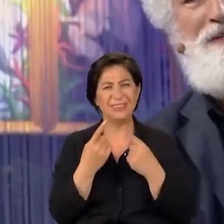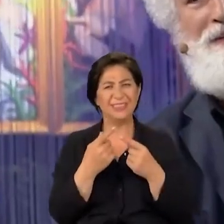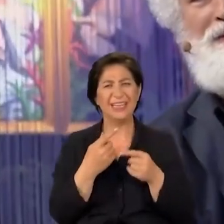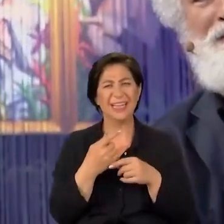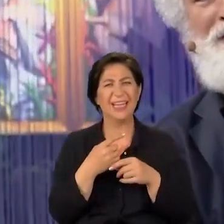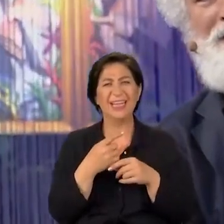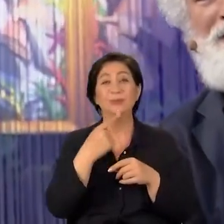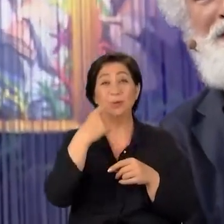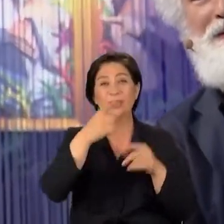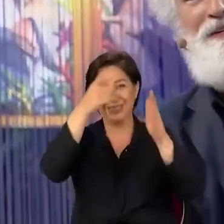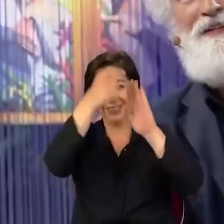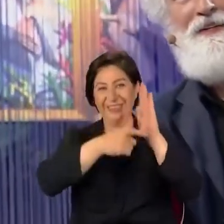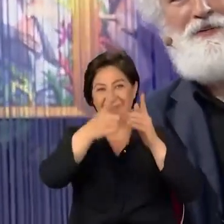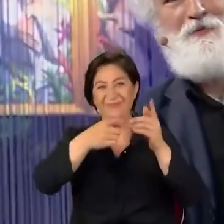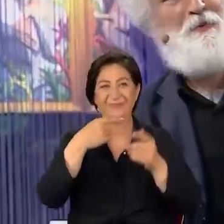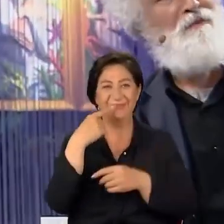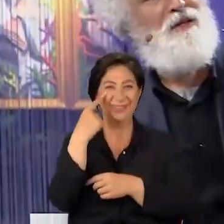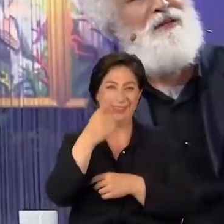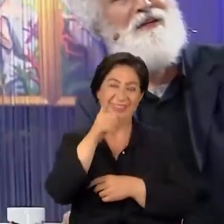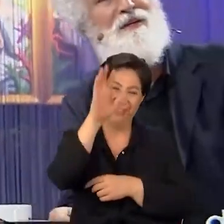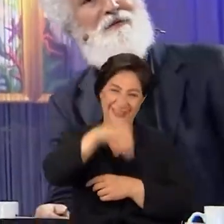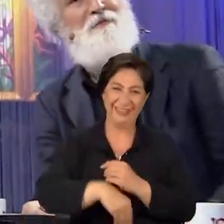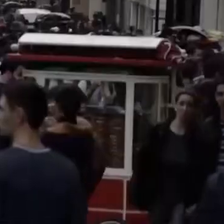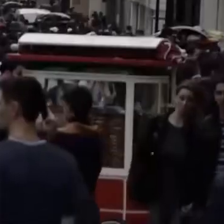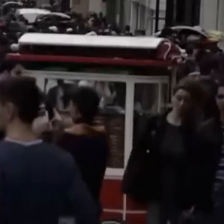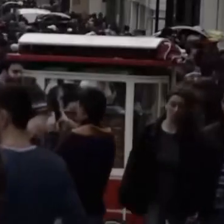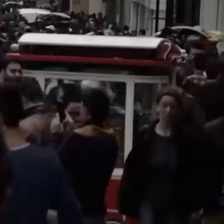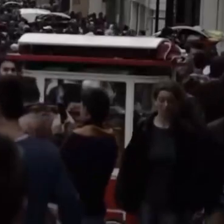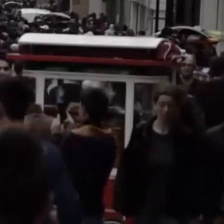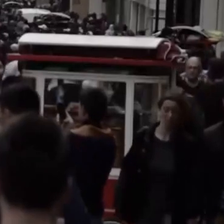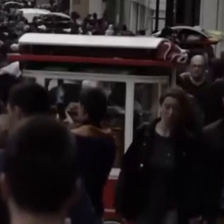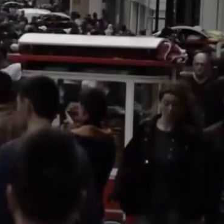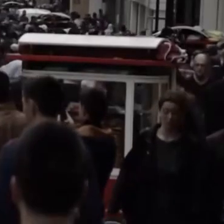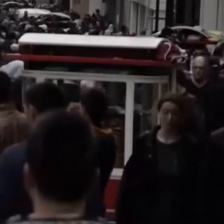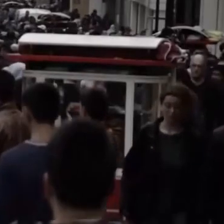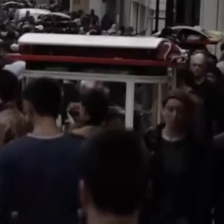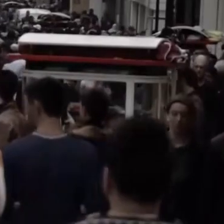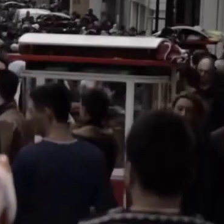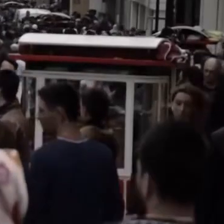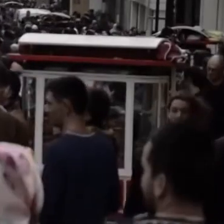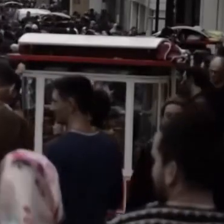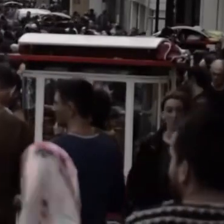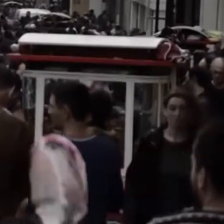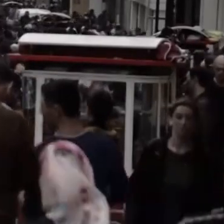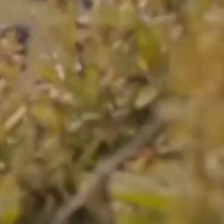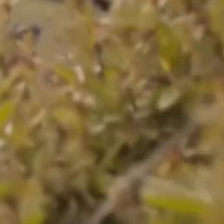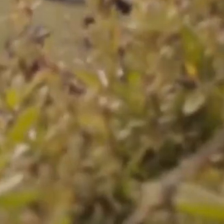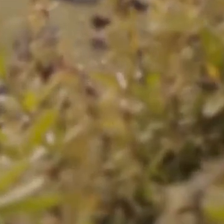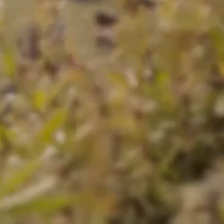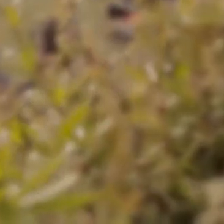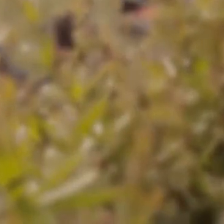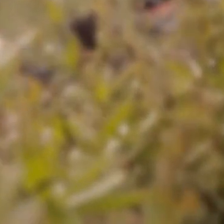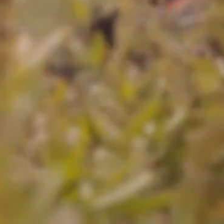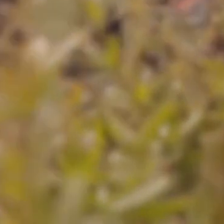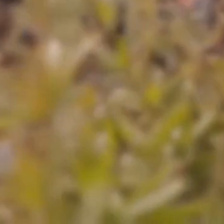seyircimize söyleyecektik değil mi? Onu gençleri, bir koyalım şimdi. Türkiye İstatistik Kurumu verilerine göre Türkiye'de